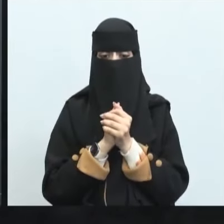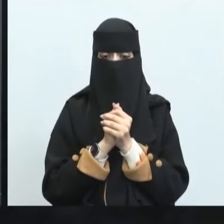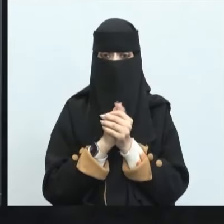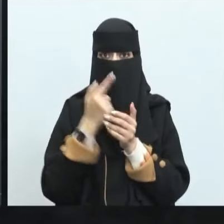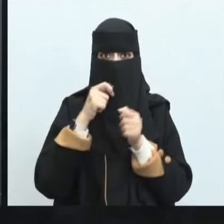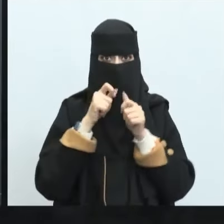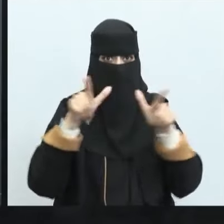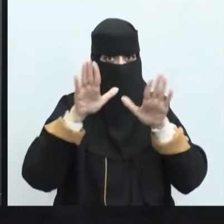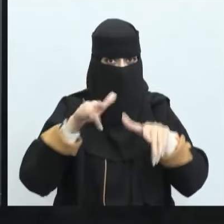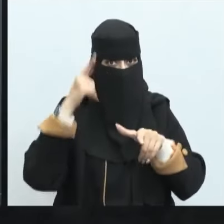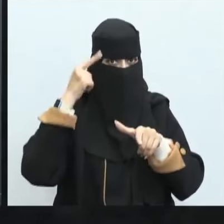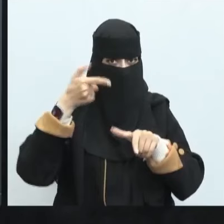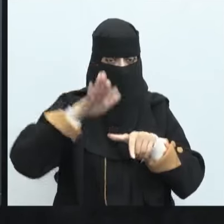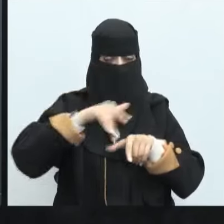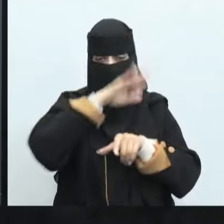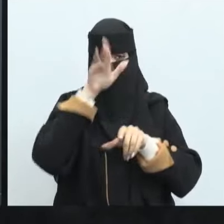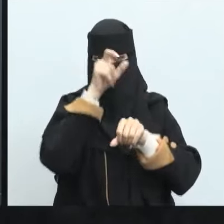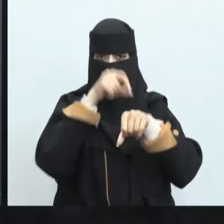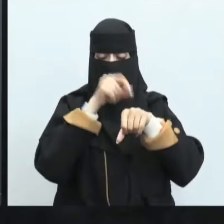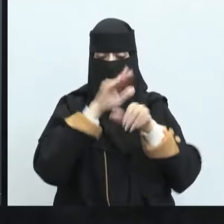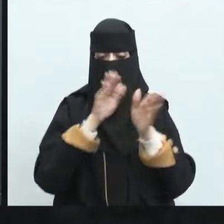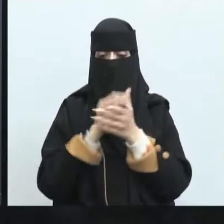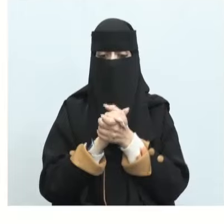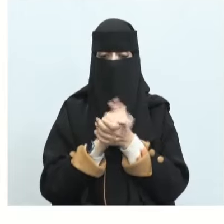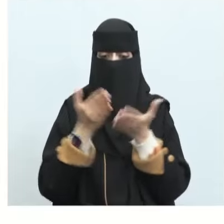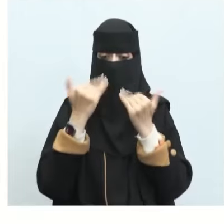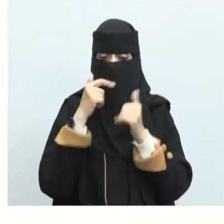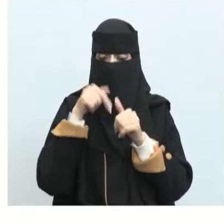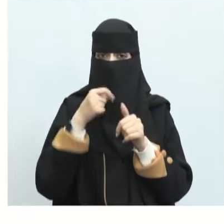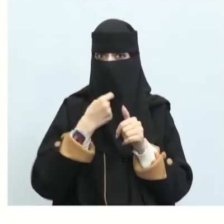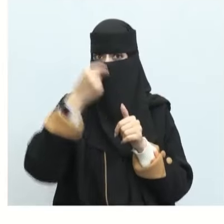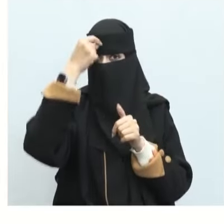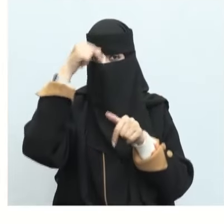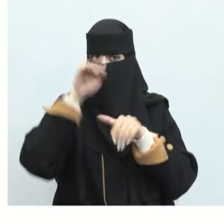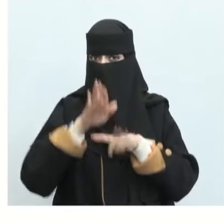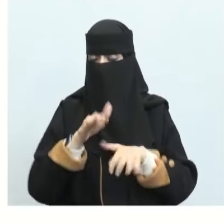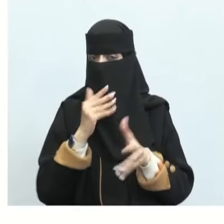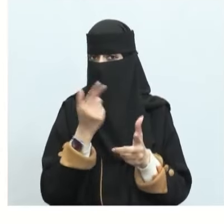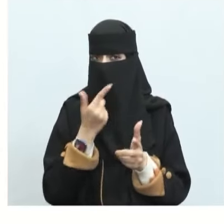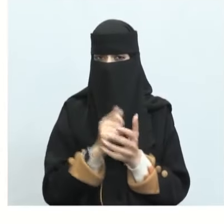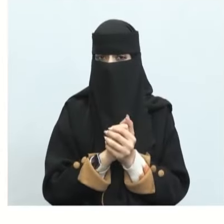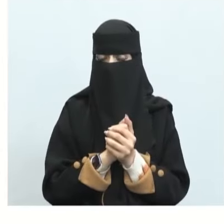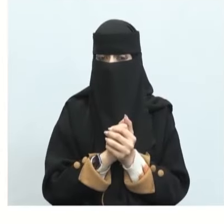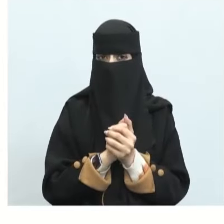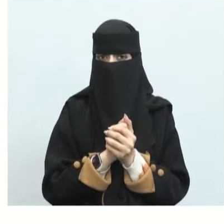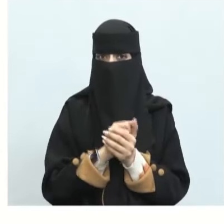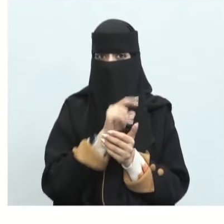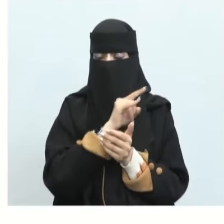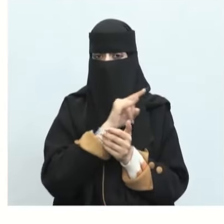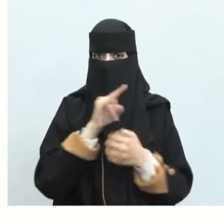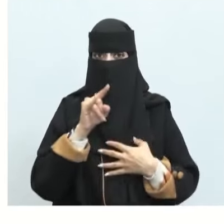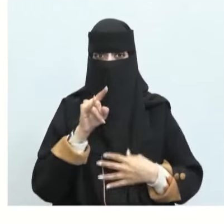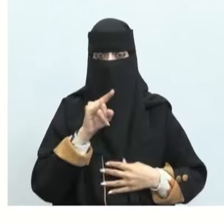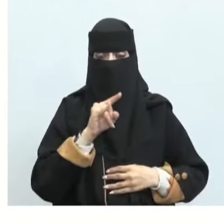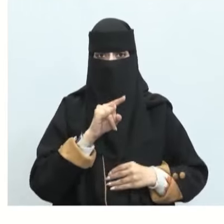عند الناس ويدري على رجاحة عقله كأنه علم في رأسه ناره ثم أيضا من صفاته أنه لا يختلي أو